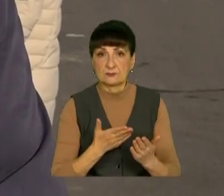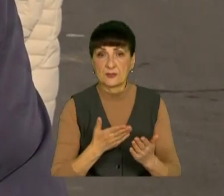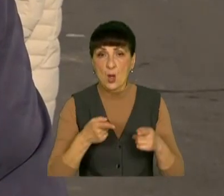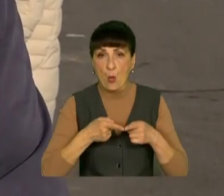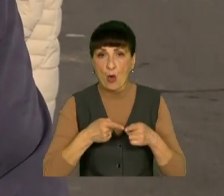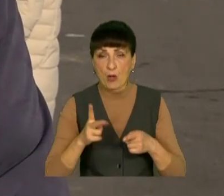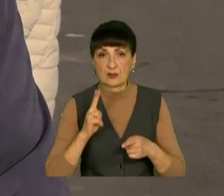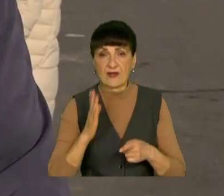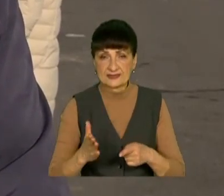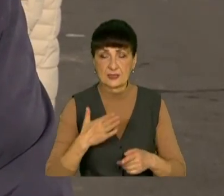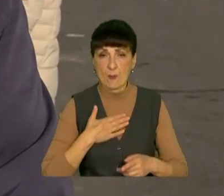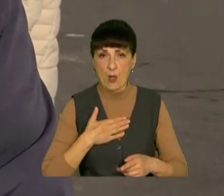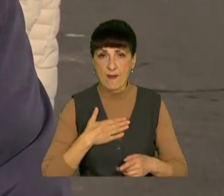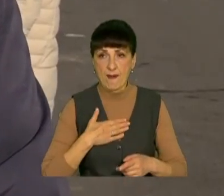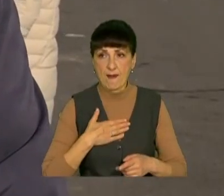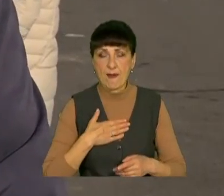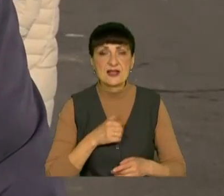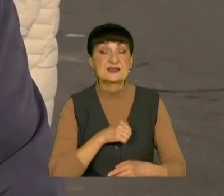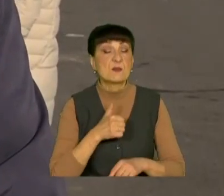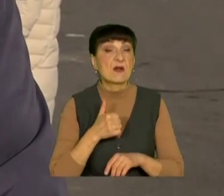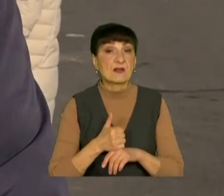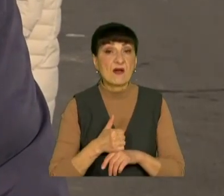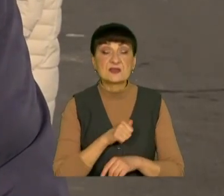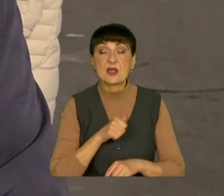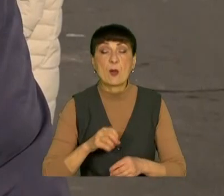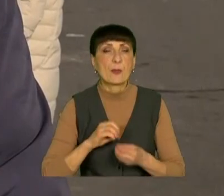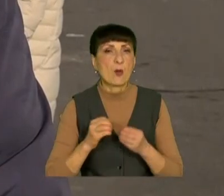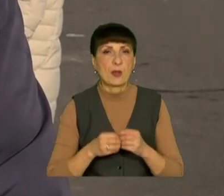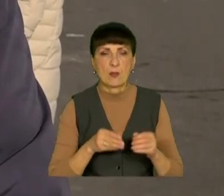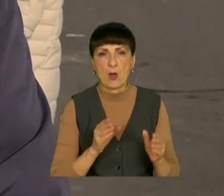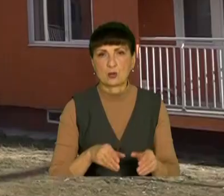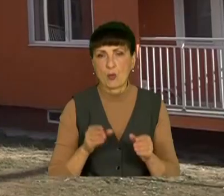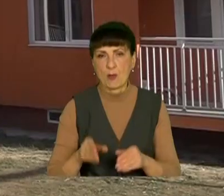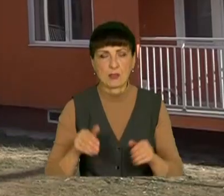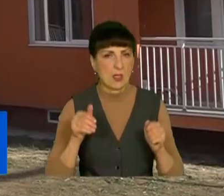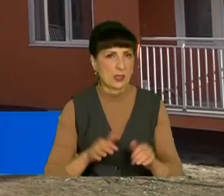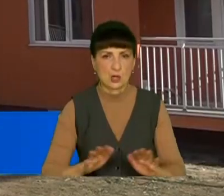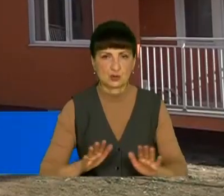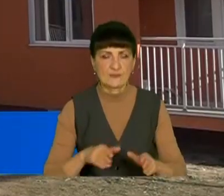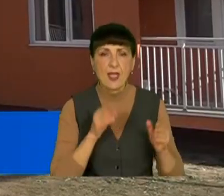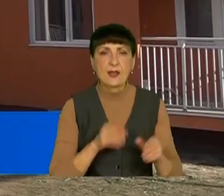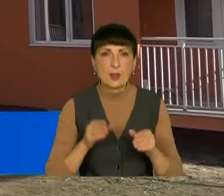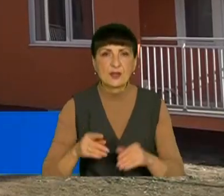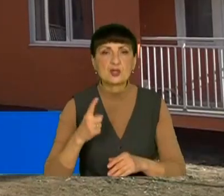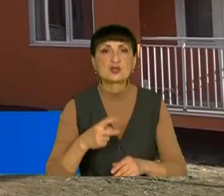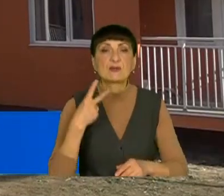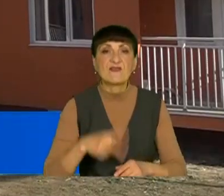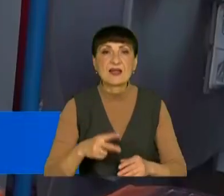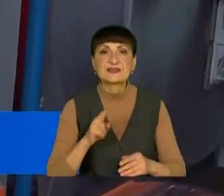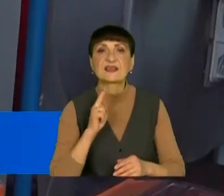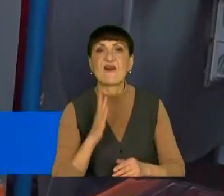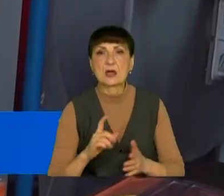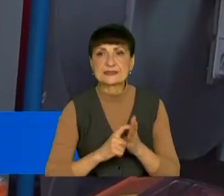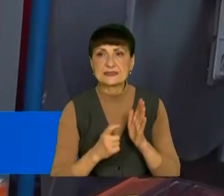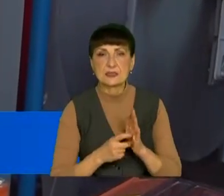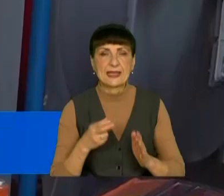угловая как раз квартира. Самое главное, самый больной вопрос с отоплением у нас не решается. Отапливается 120-квартирный жилой дом